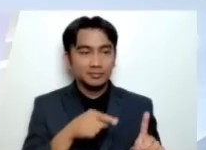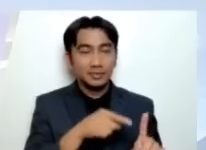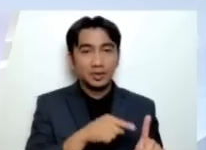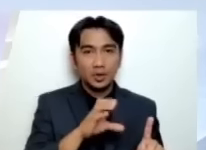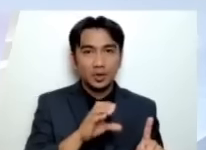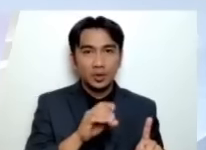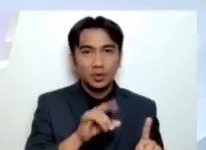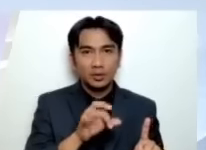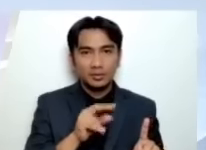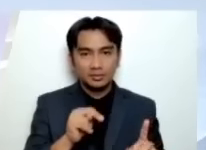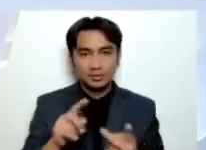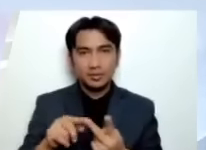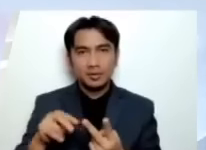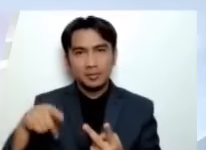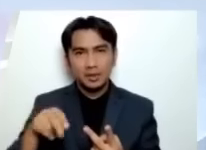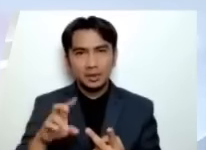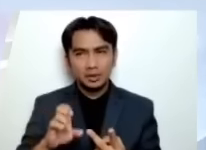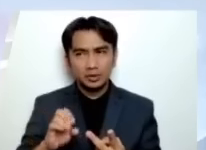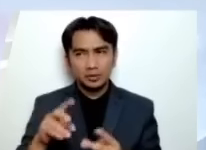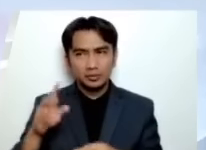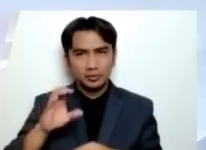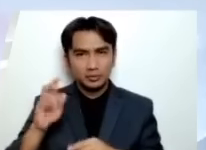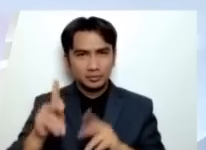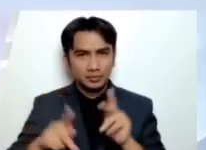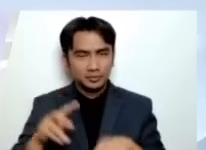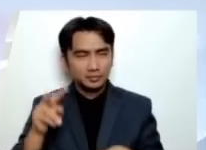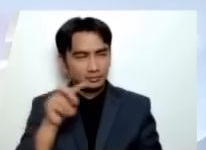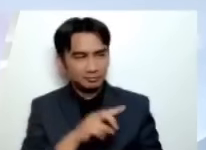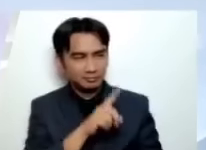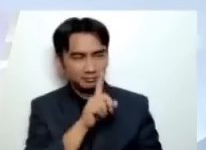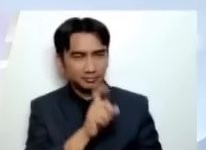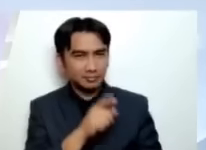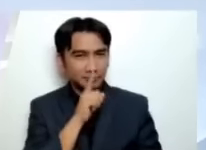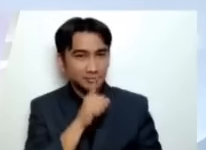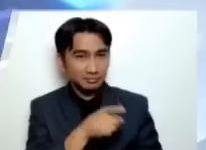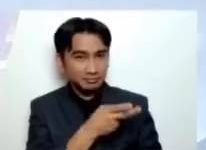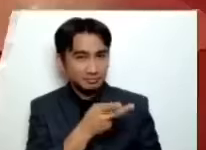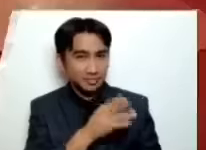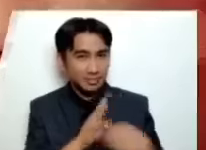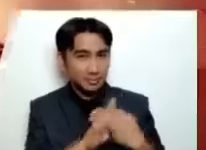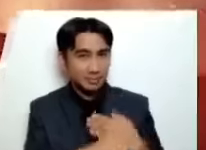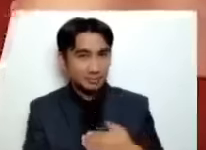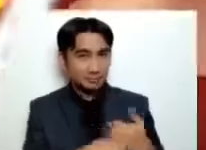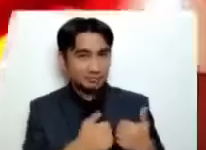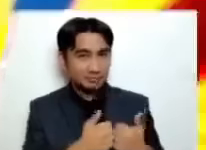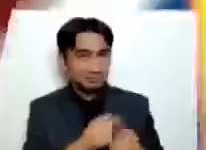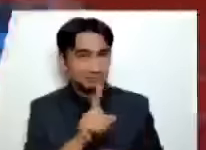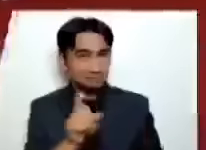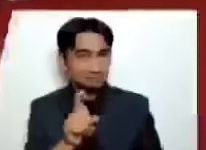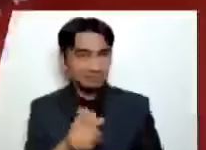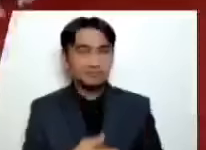Tanong ng mga netizens, may ibig sabihin kaya ito? May report si Nelson Canlas.